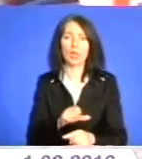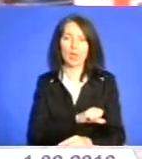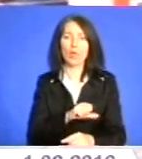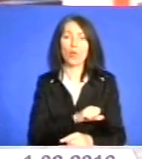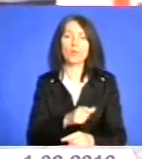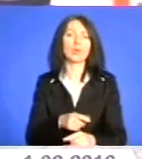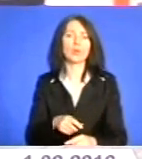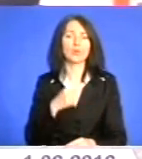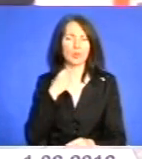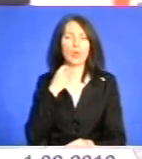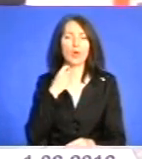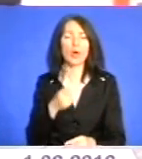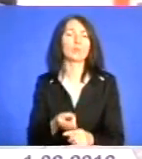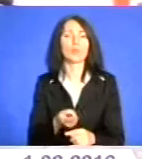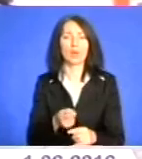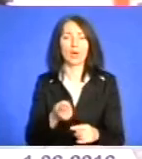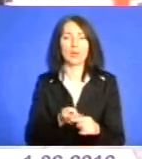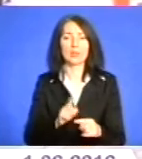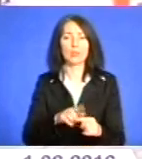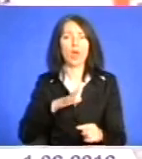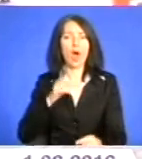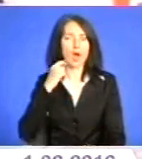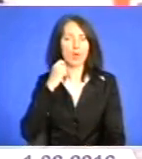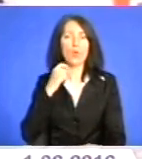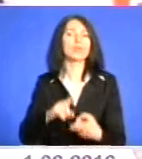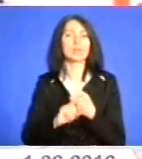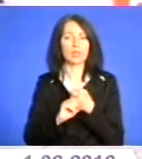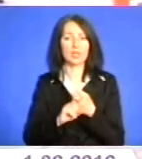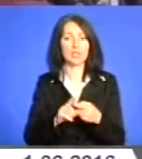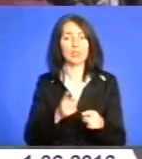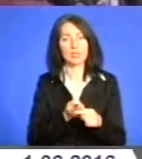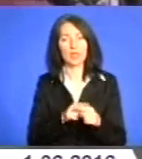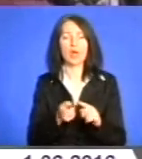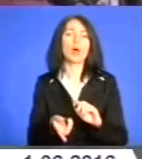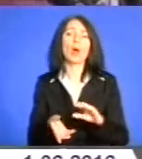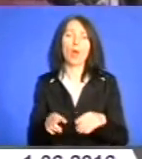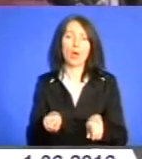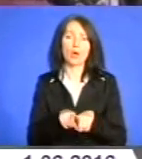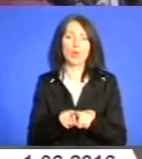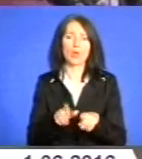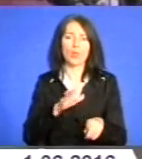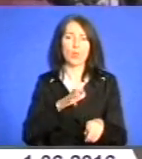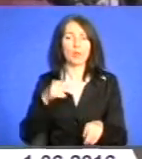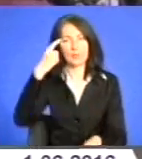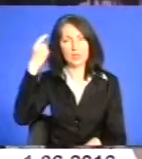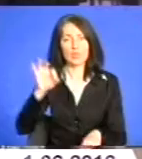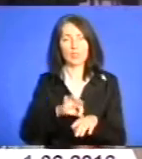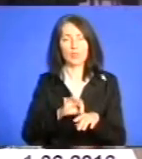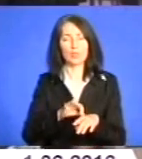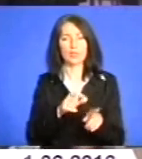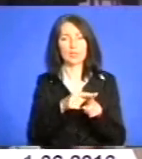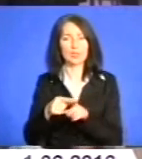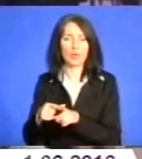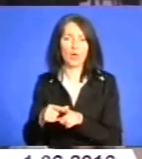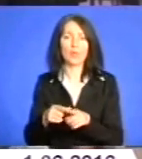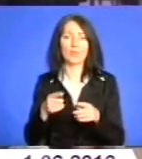алкогольну залежність. Десь власне ця алкогольна залежність переросла в психічне захворювання. За словами тимчасово виконуючого обов'язки начальника